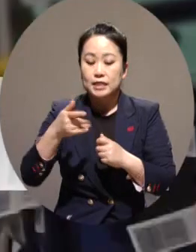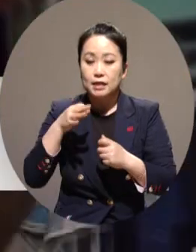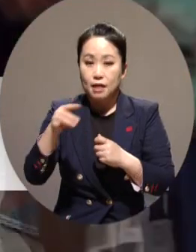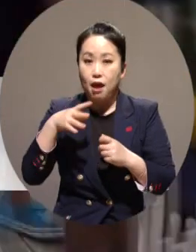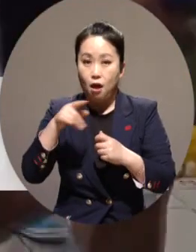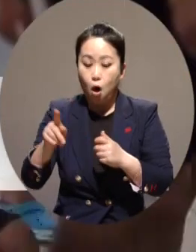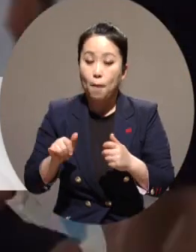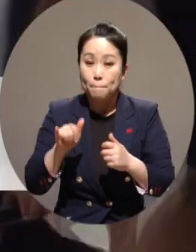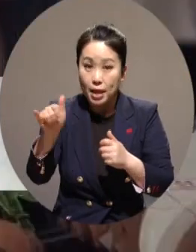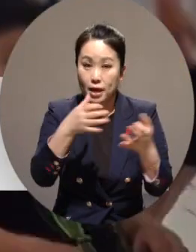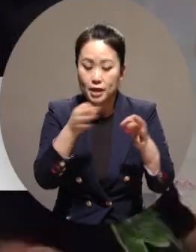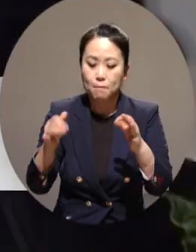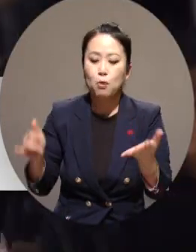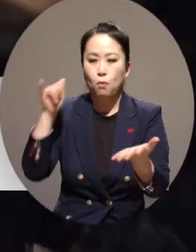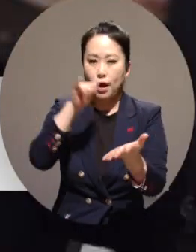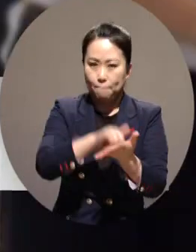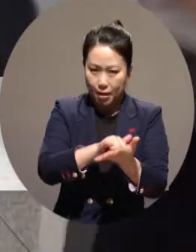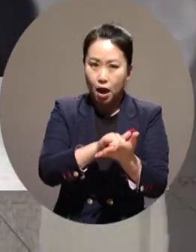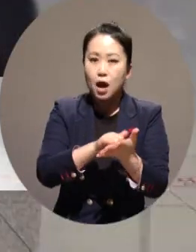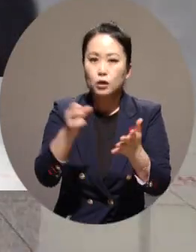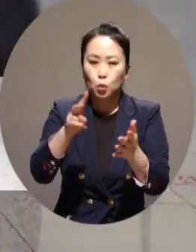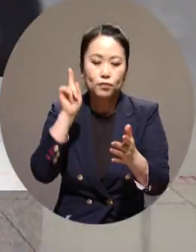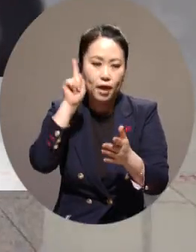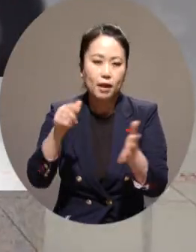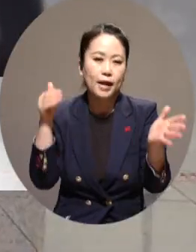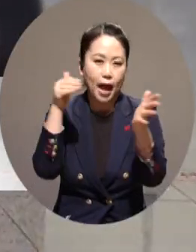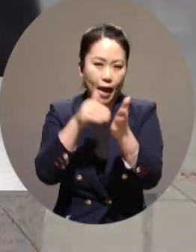데 이어 내일까지 특별기 수송이